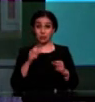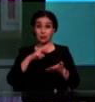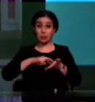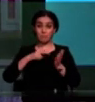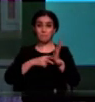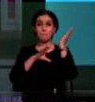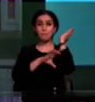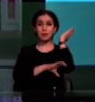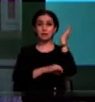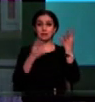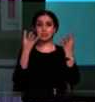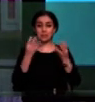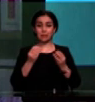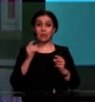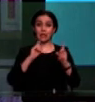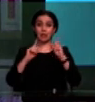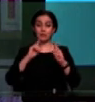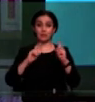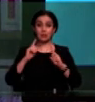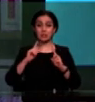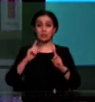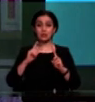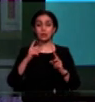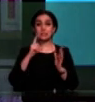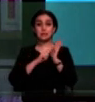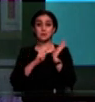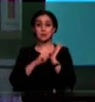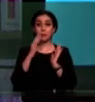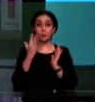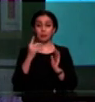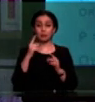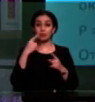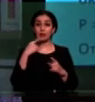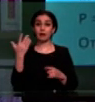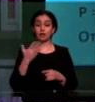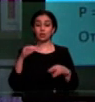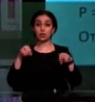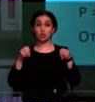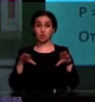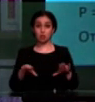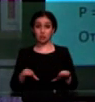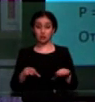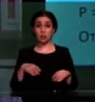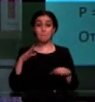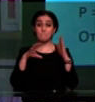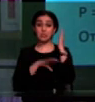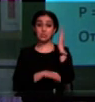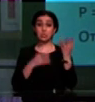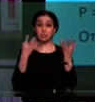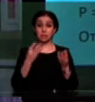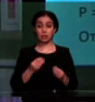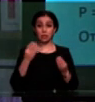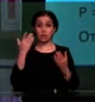на последний день конференции? Всего 75 докладов. Решение. Последний день